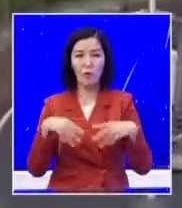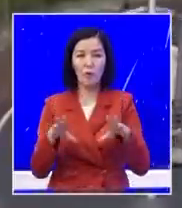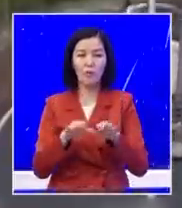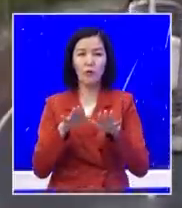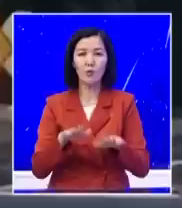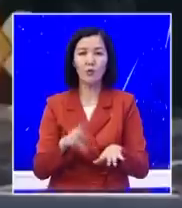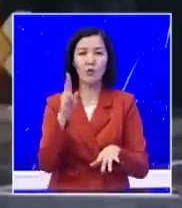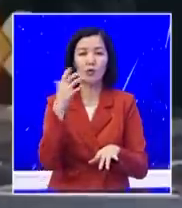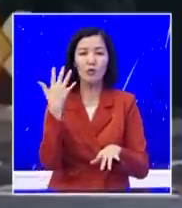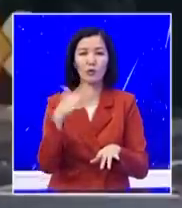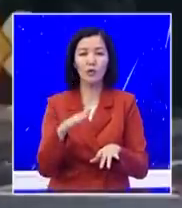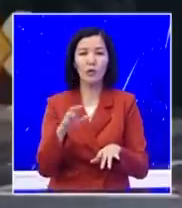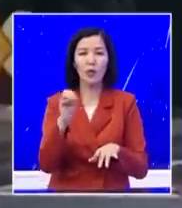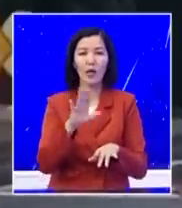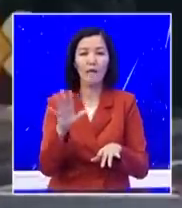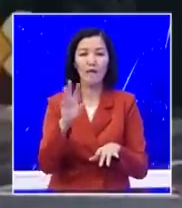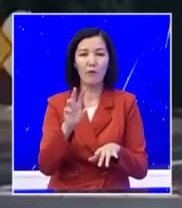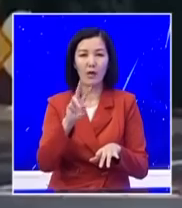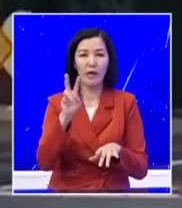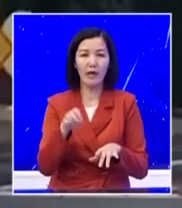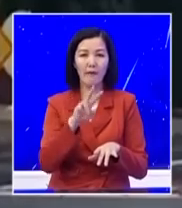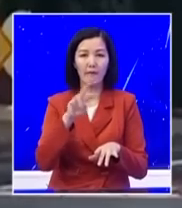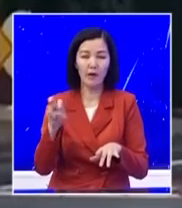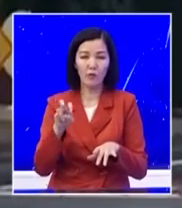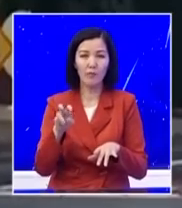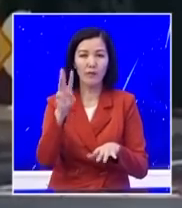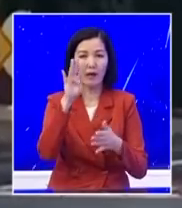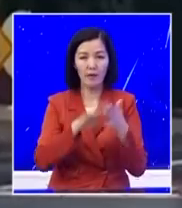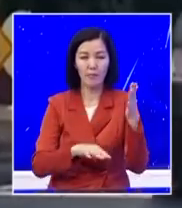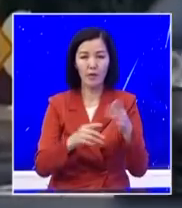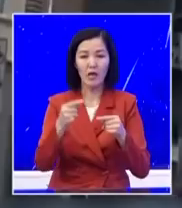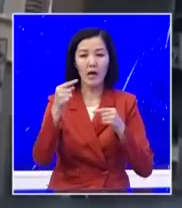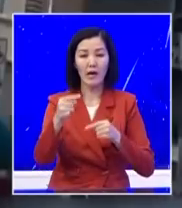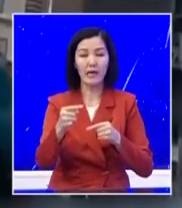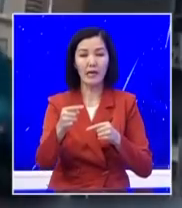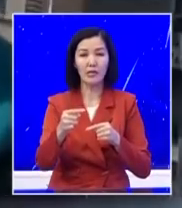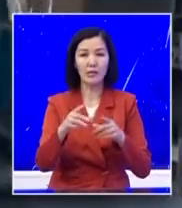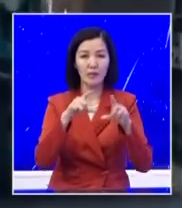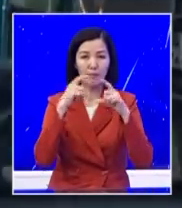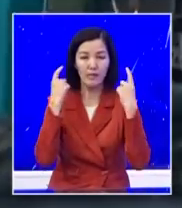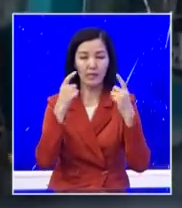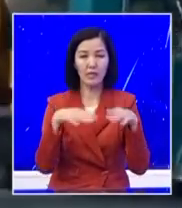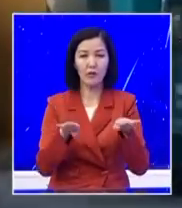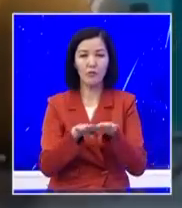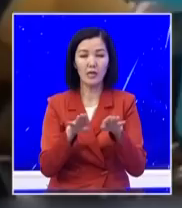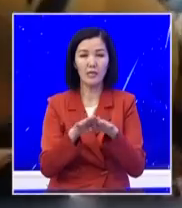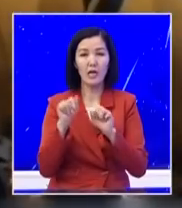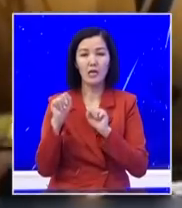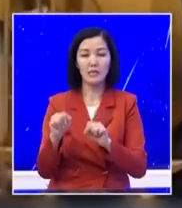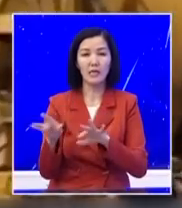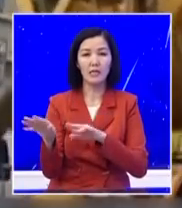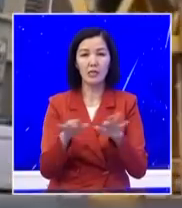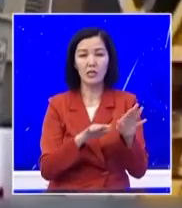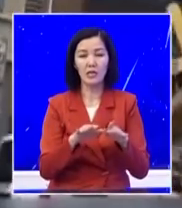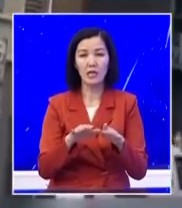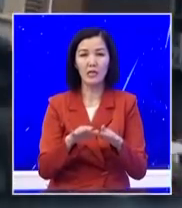жүрсе 250 евро көлемінде айыппұл төлейді. Жергілікті билік арақашықтықты сақтауды және маска тағусында сақтық шараларын